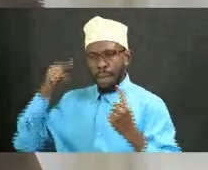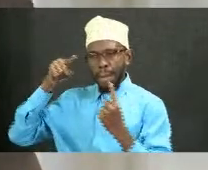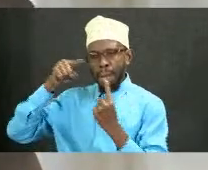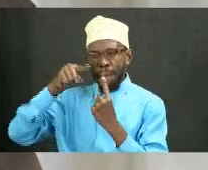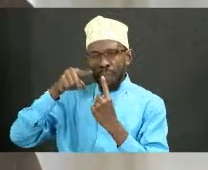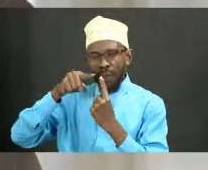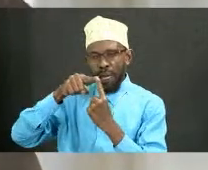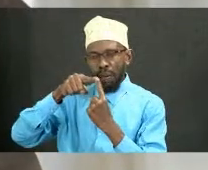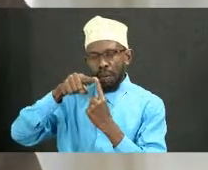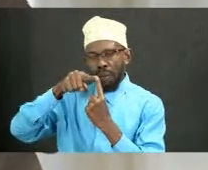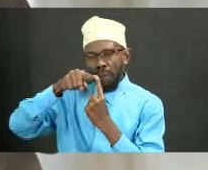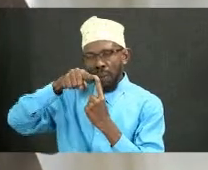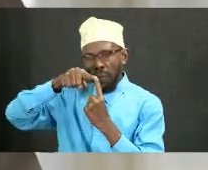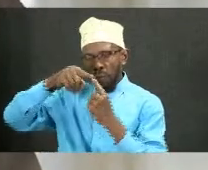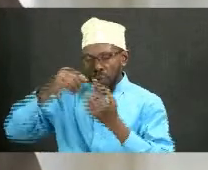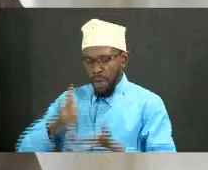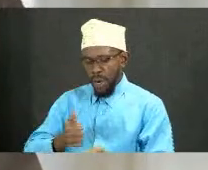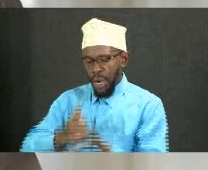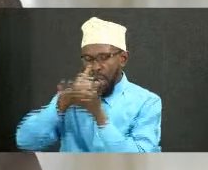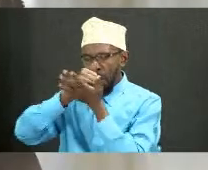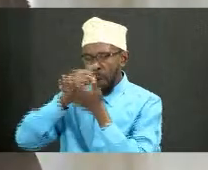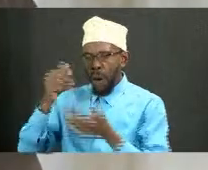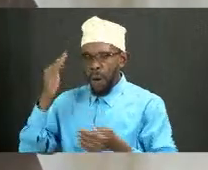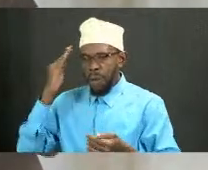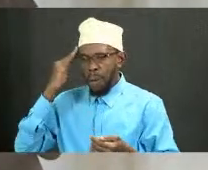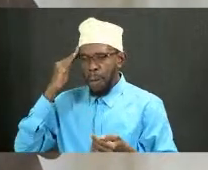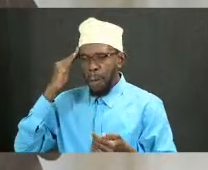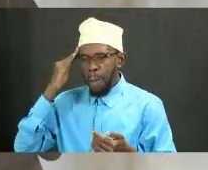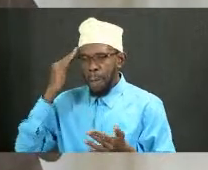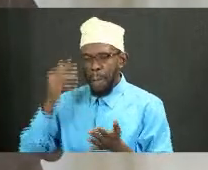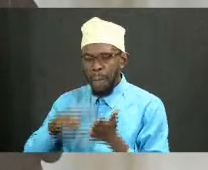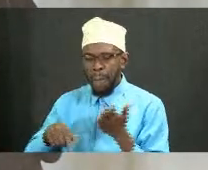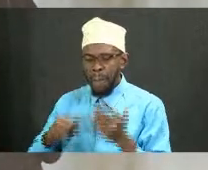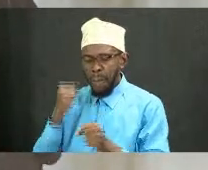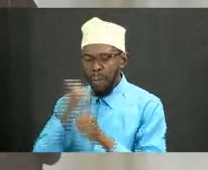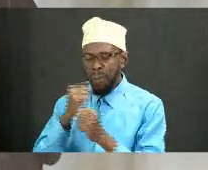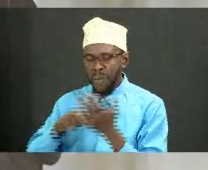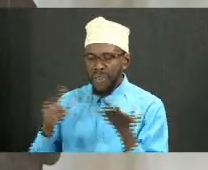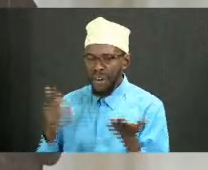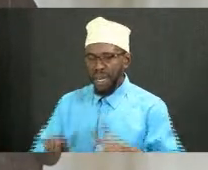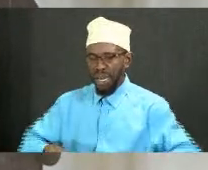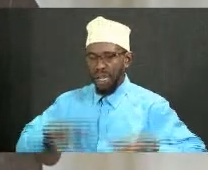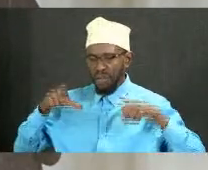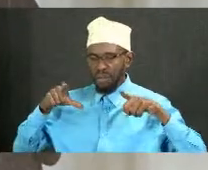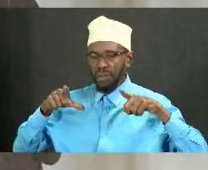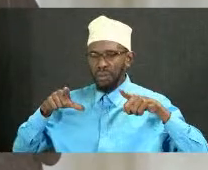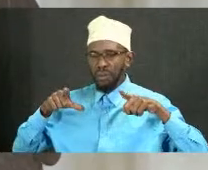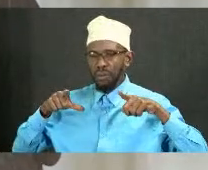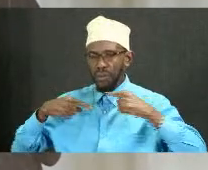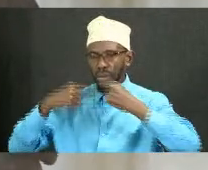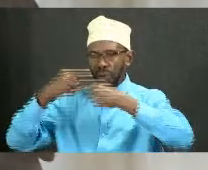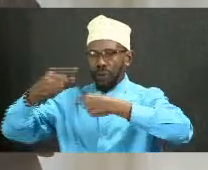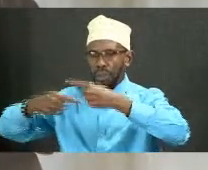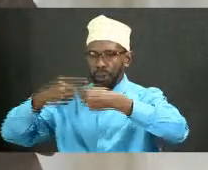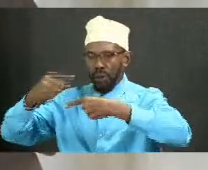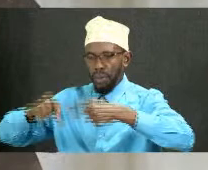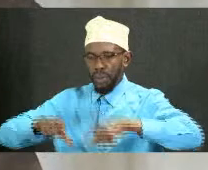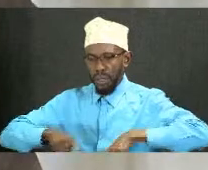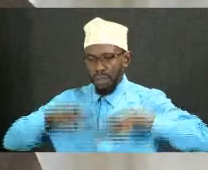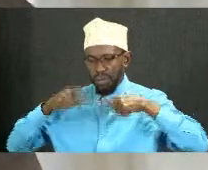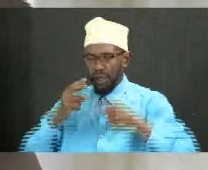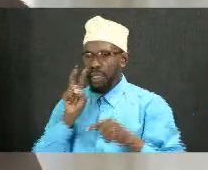hizo goals inakusaidia kujua ni nini unafaa ufanye kimaisha ili kusonga mbele.